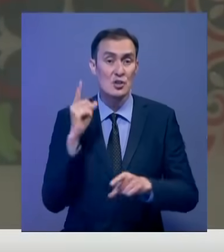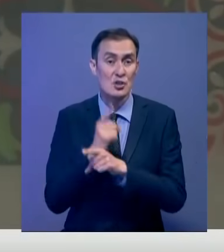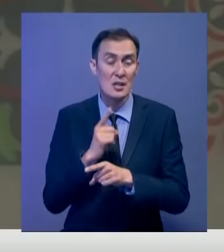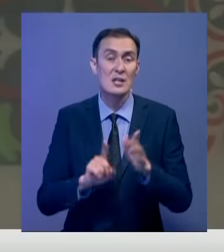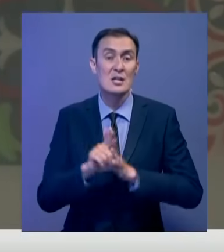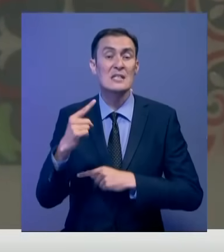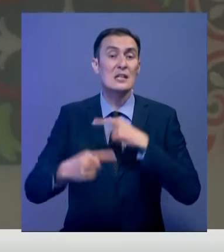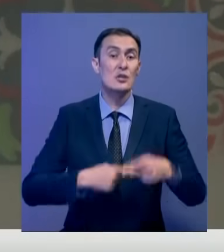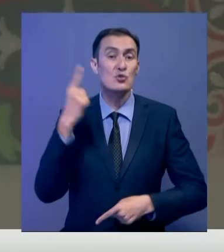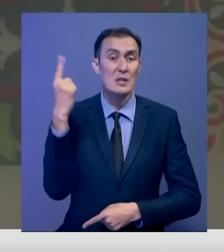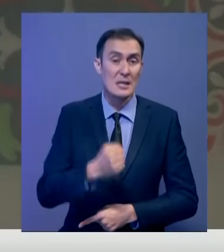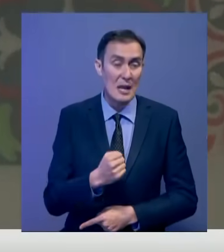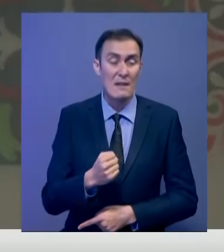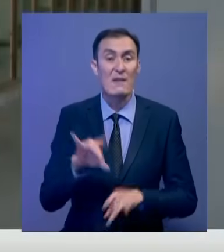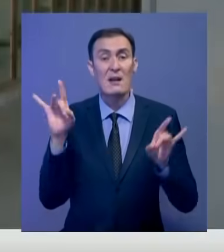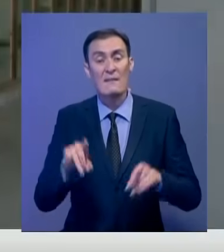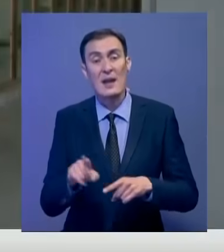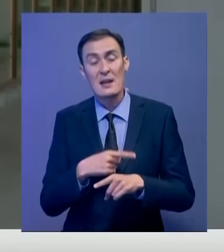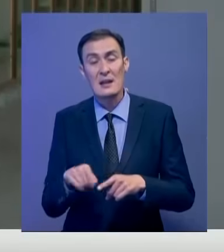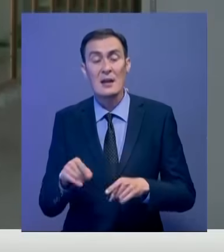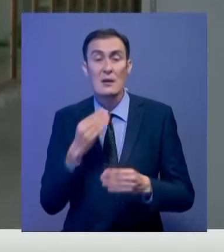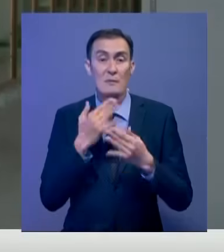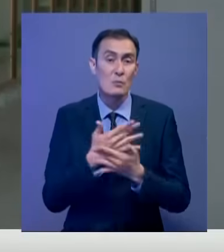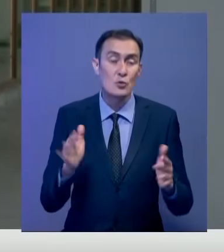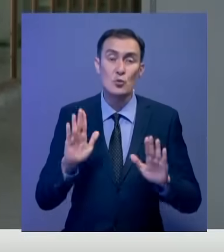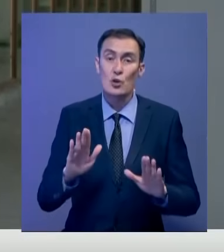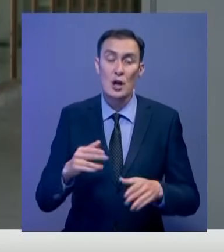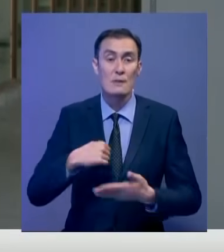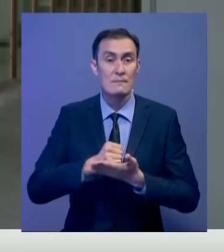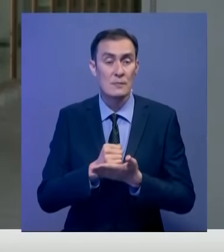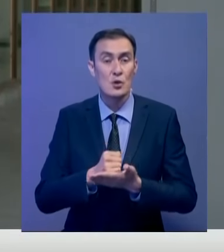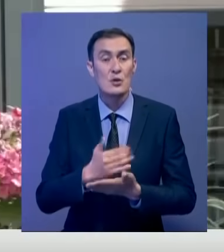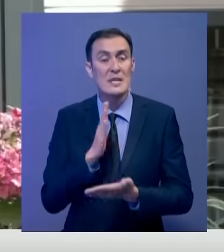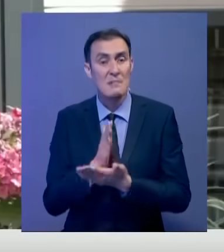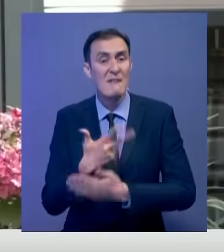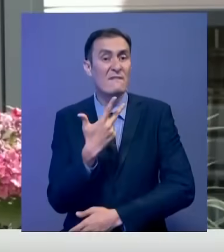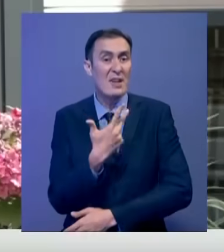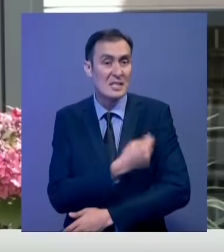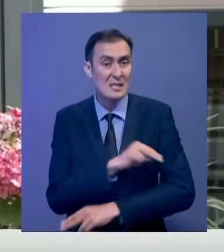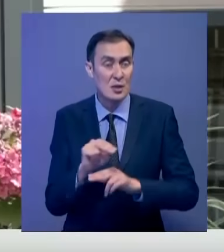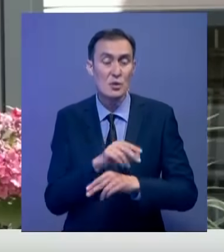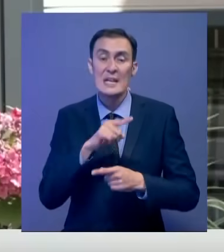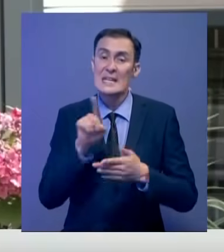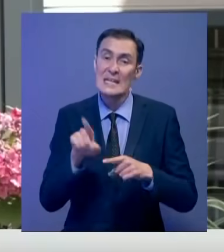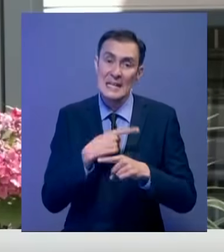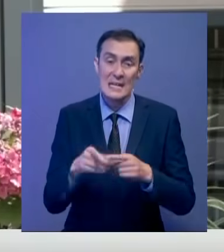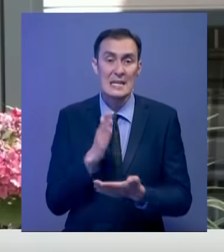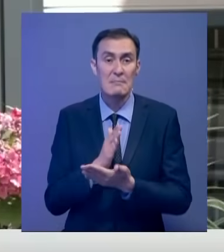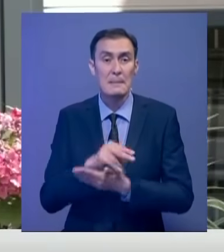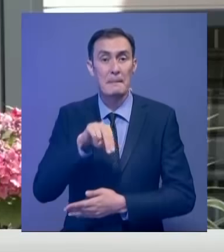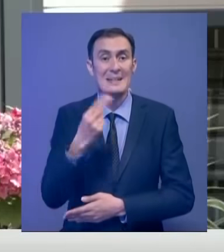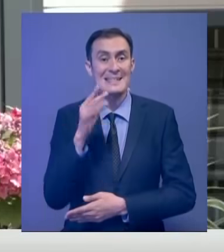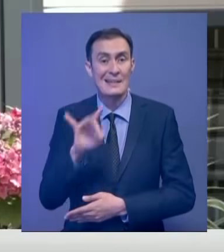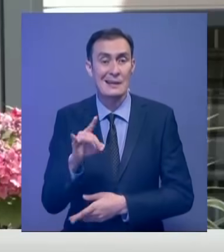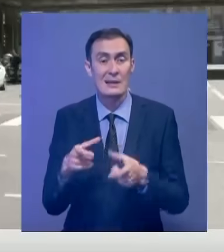со следующей недели, попасть в кафе или ресторан можно будет только подтвердив вакцинацию, либо показав отрицательный ПЦР-тест.